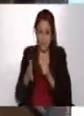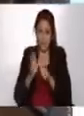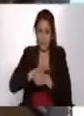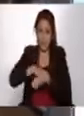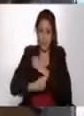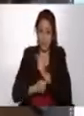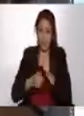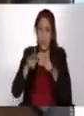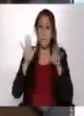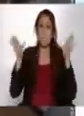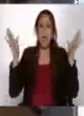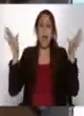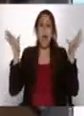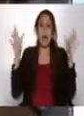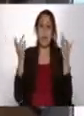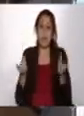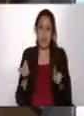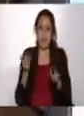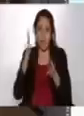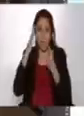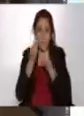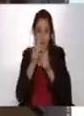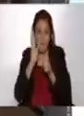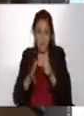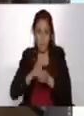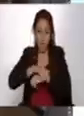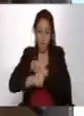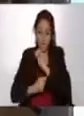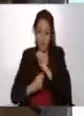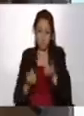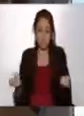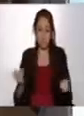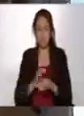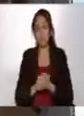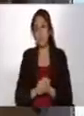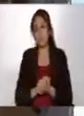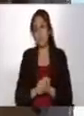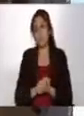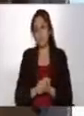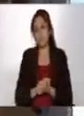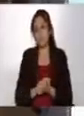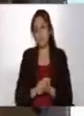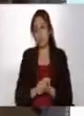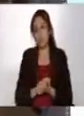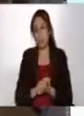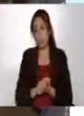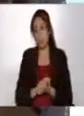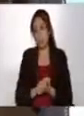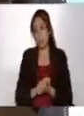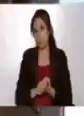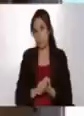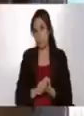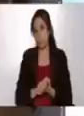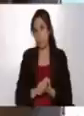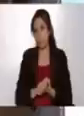الرحمة، دي ملاك، ده حبيبها، حبيبة الرحمن، ده حبيبها اللي الدنيا كلها كانت بتحكي عنها وتضحك،